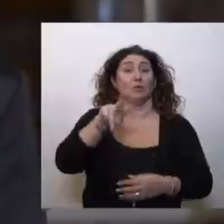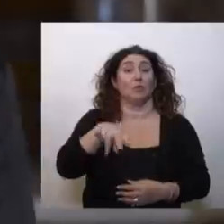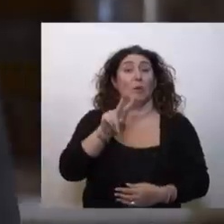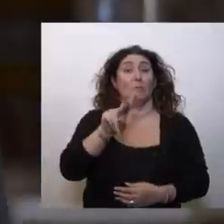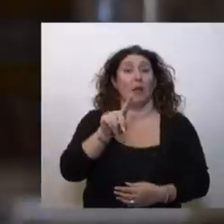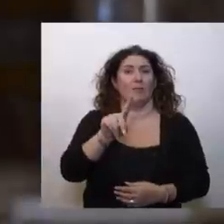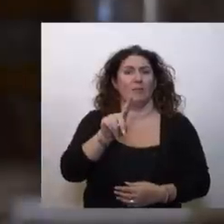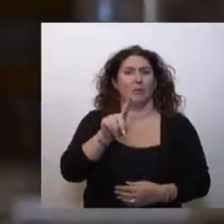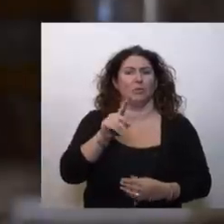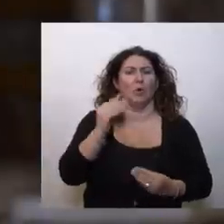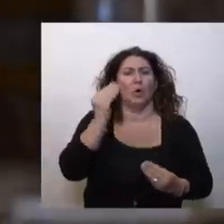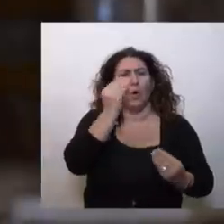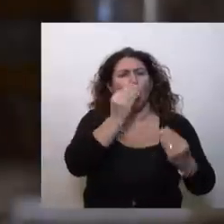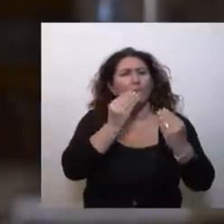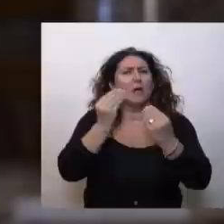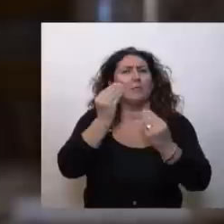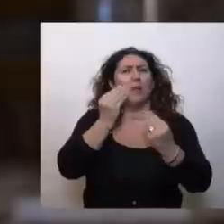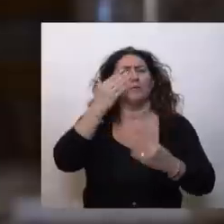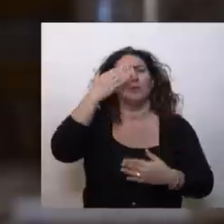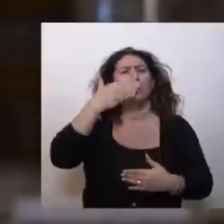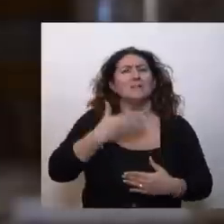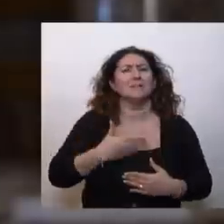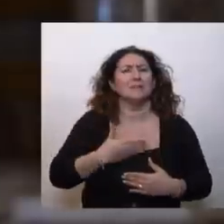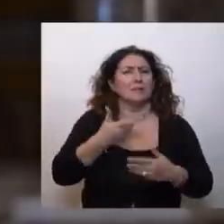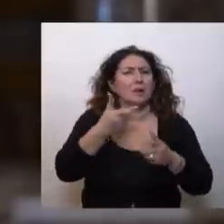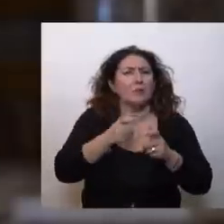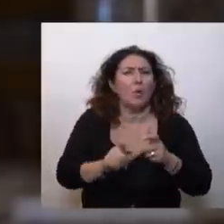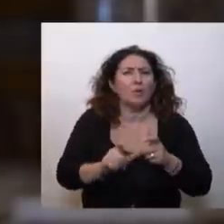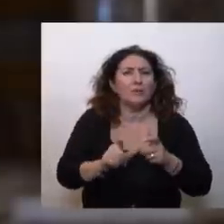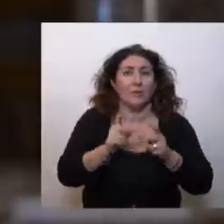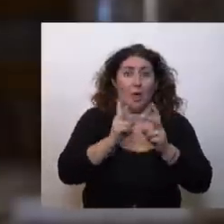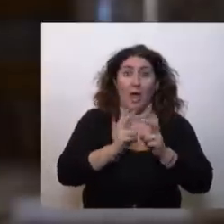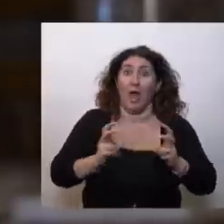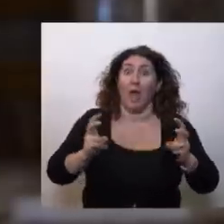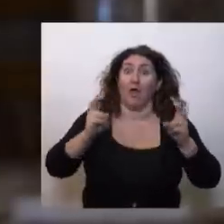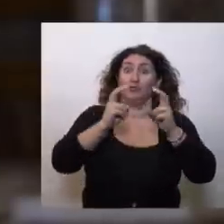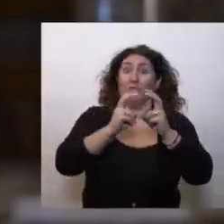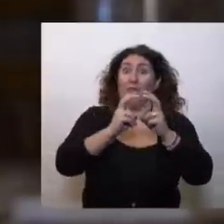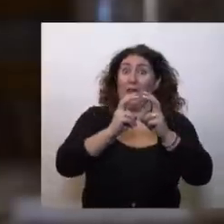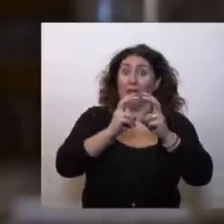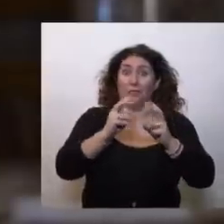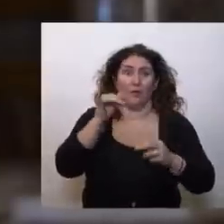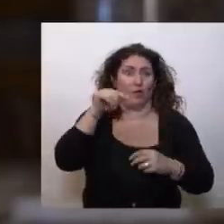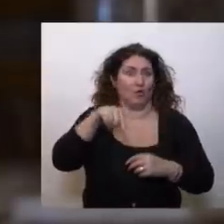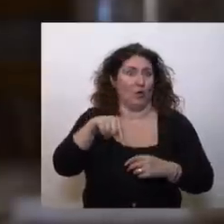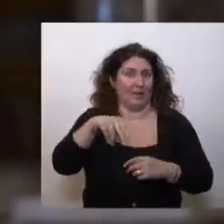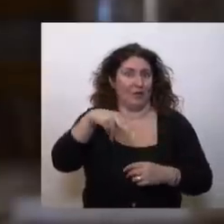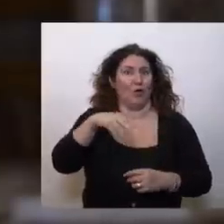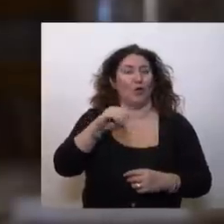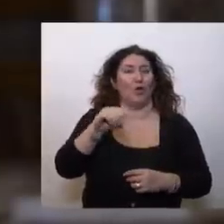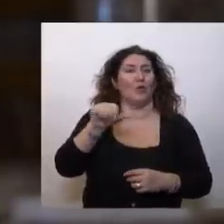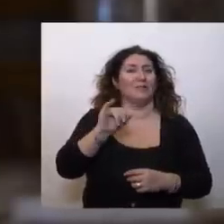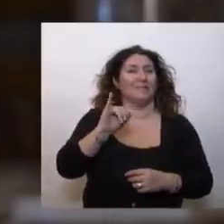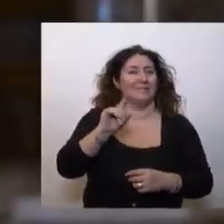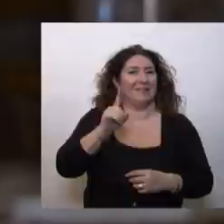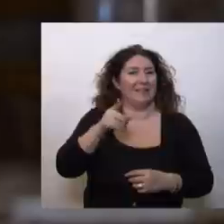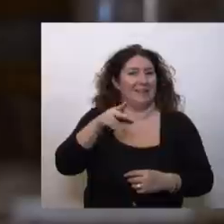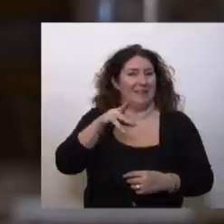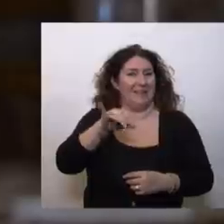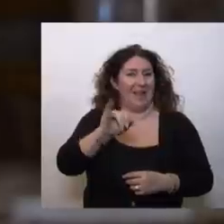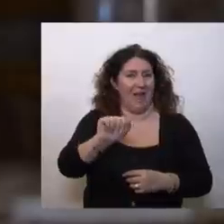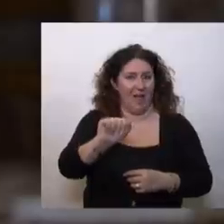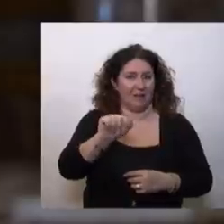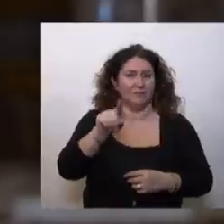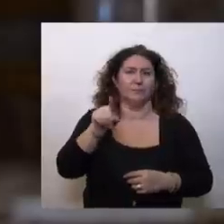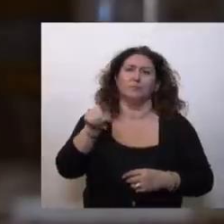Sindone? L'arcivescovo di Torino e amministratore apostolico di Susa, Monsignor Cesare Nosiglia, custode